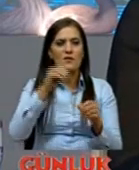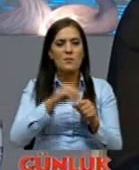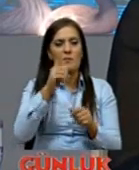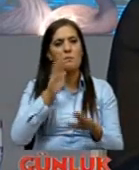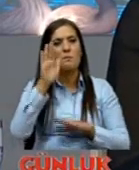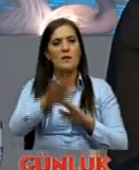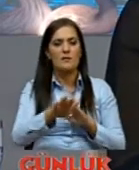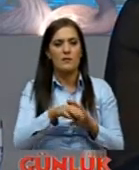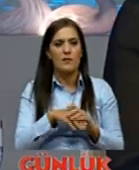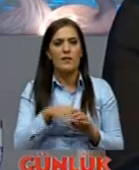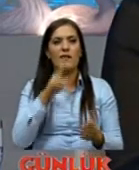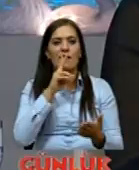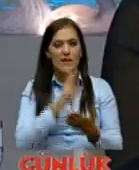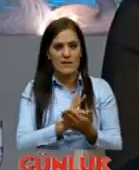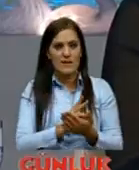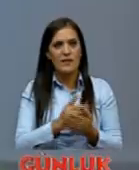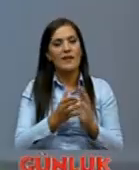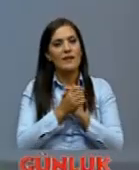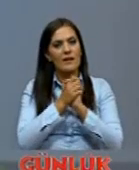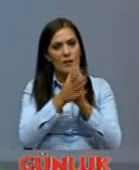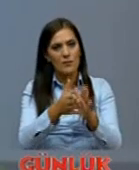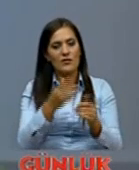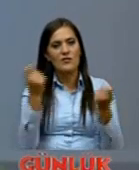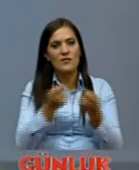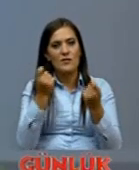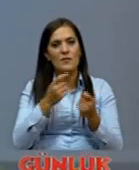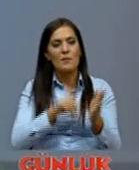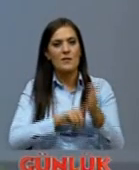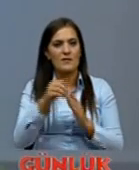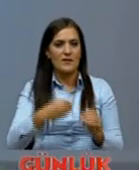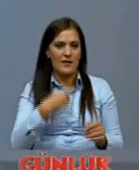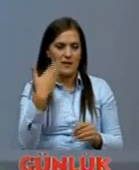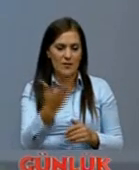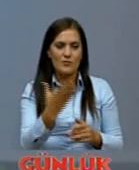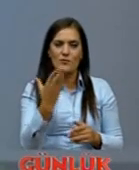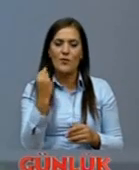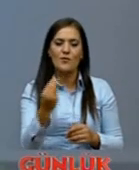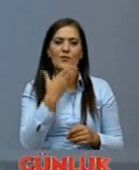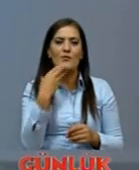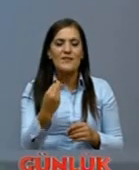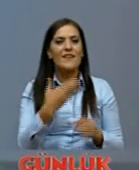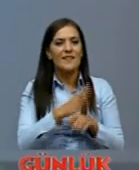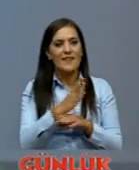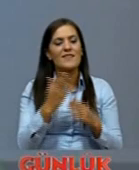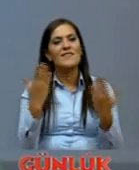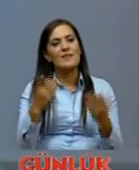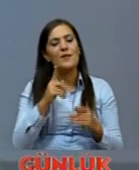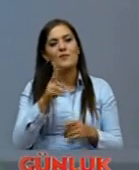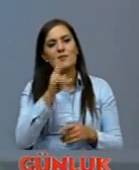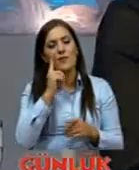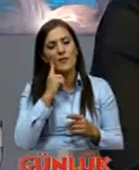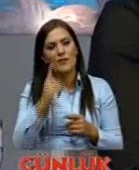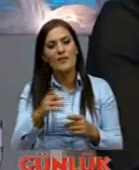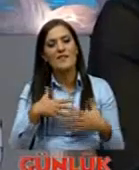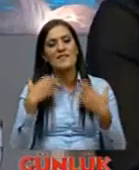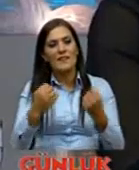bir basamağı. Kesinlikle. Tebrik ediyoruz. Çalışmalarında başarılar diliyoruz. Çok teşekkür ederim. Çok güzelsin gerçekten. Siz İnşallah öyle. Da sonuna kadar